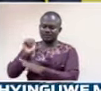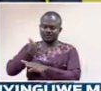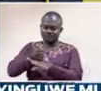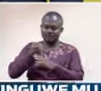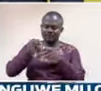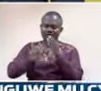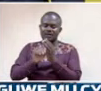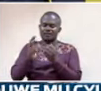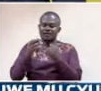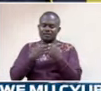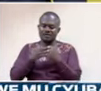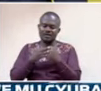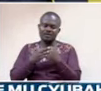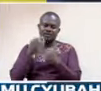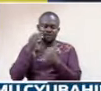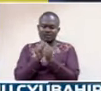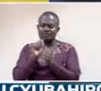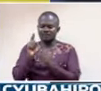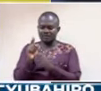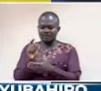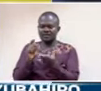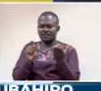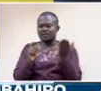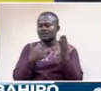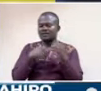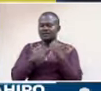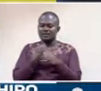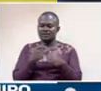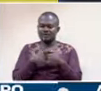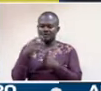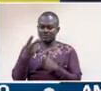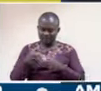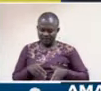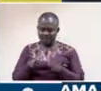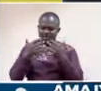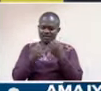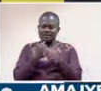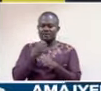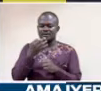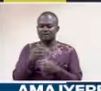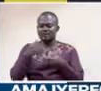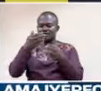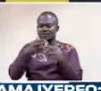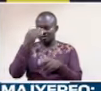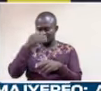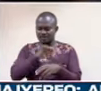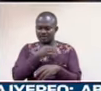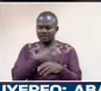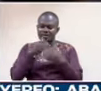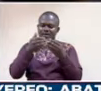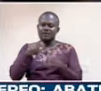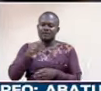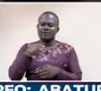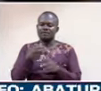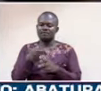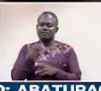uzakoma 28 gushyingo 2022 Kardinali Kambanda imyaka 632 y'amavuko hamaze imyaka 30 ahawe ubuseredoti ubwo yabuhawe na Papa Yohani Paulo